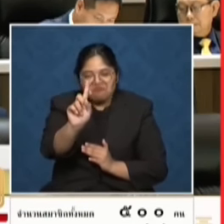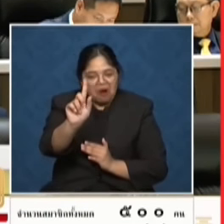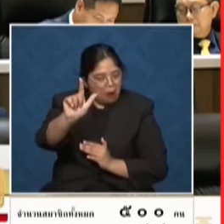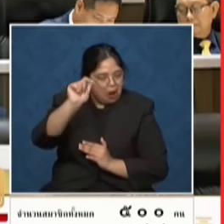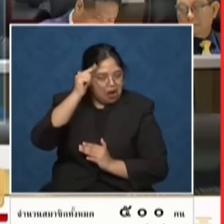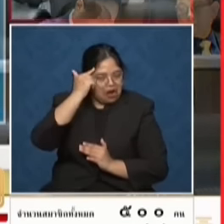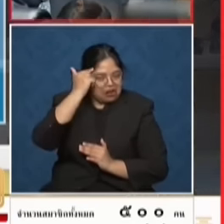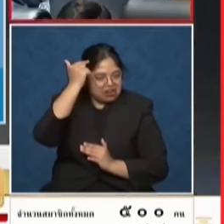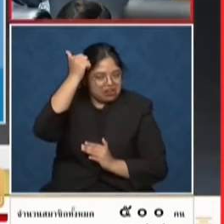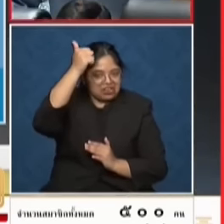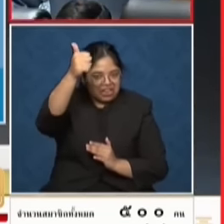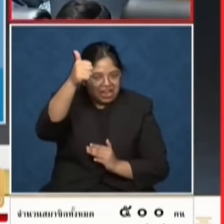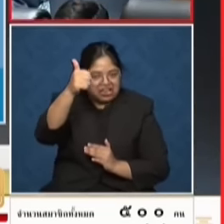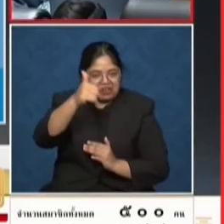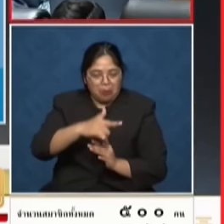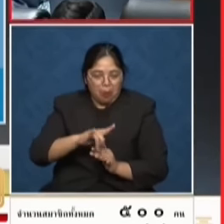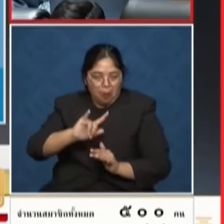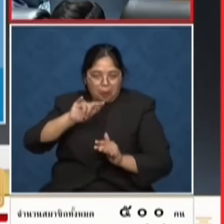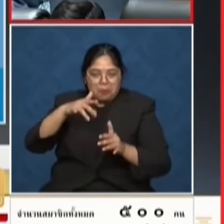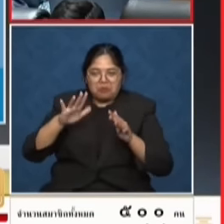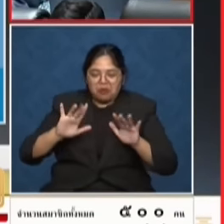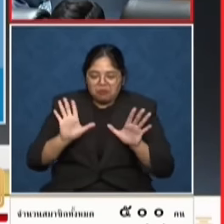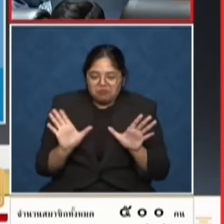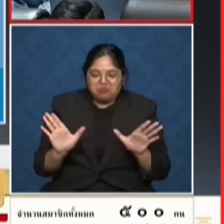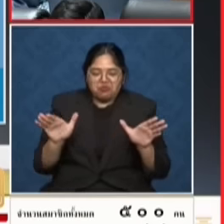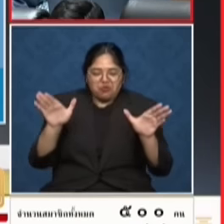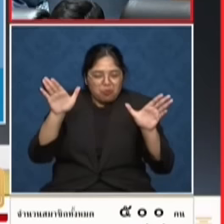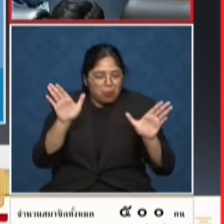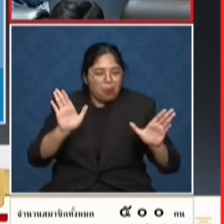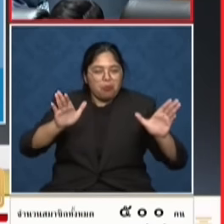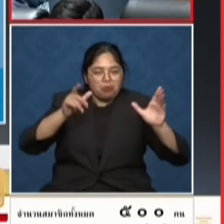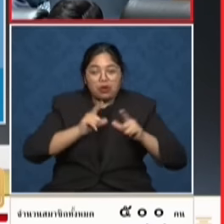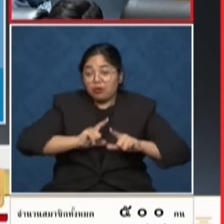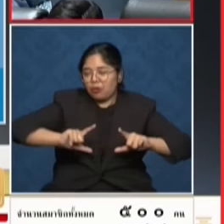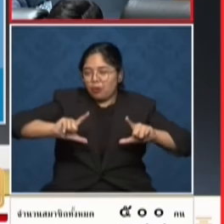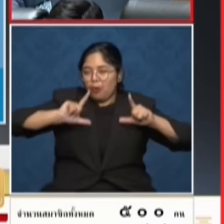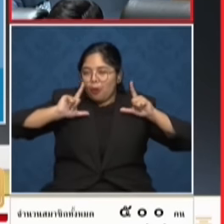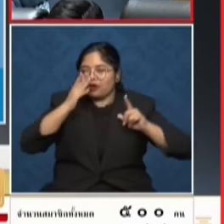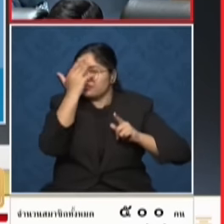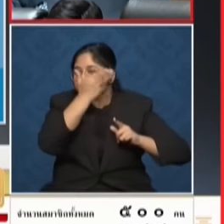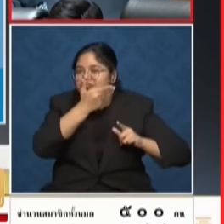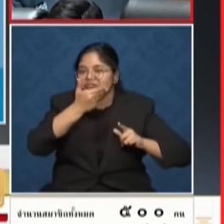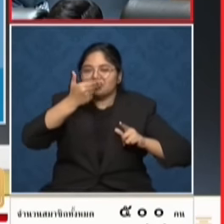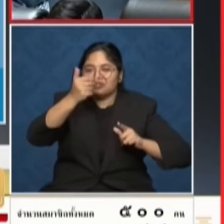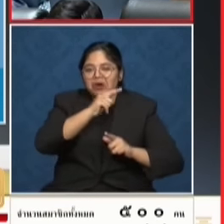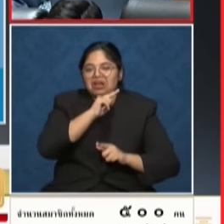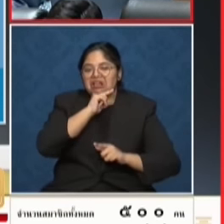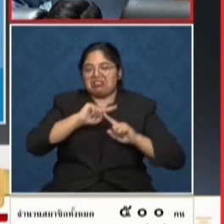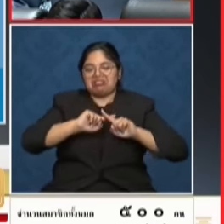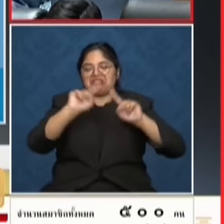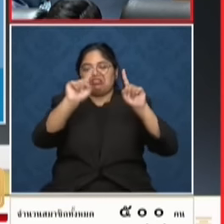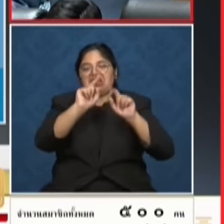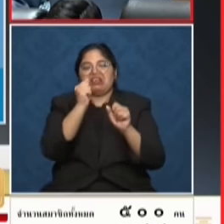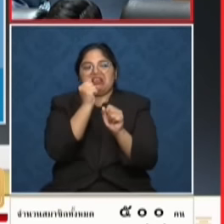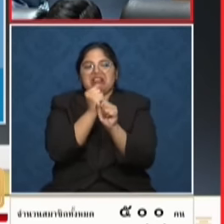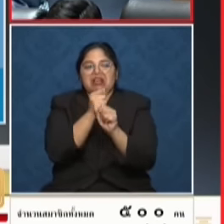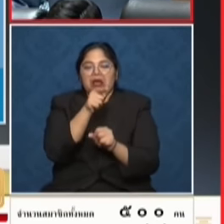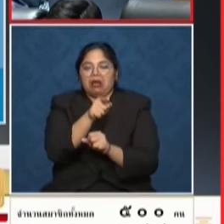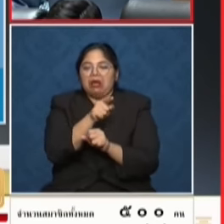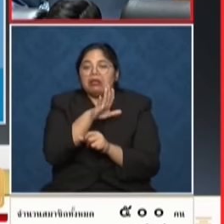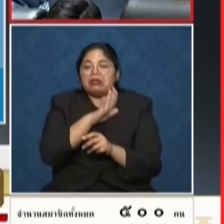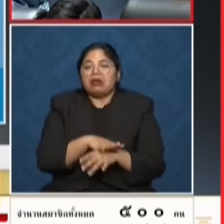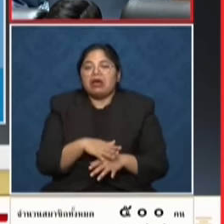นี่แหละประชาธิปัตย์ต้องเป็นแบบนี้ เขามาแล้ว ของแท้ ของแท ้ไอชุดปัจจุบันนี่ไม่ใช่นี่ของแ